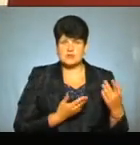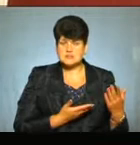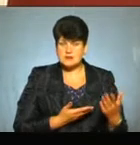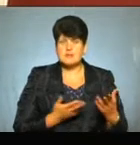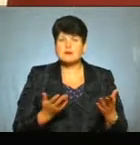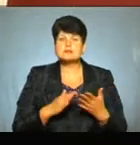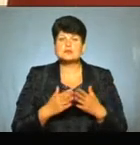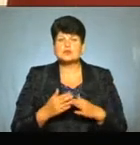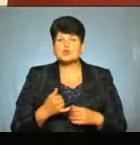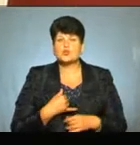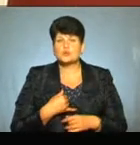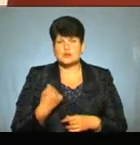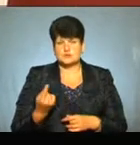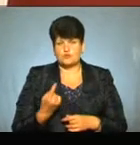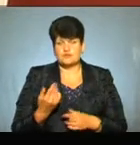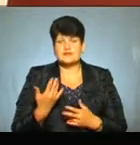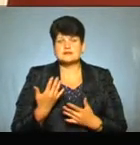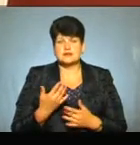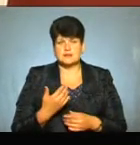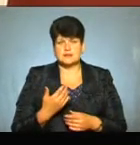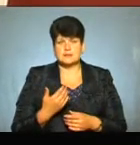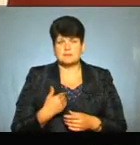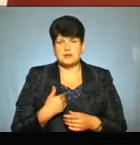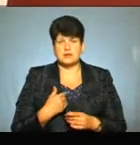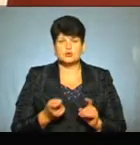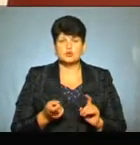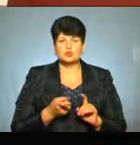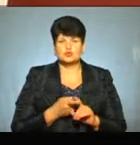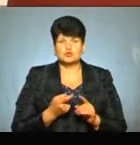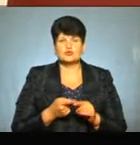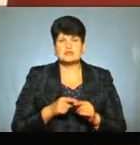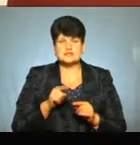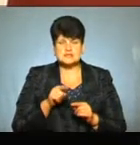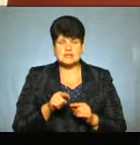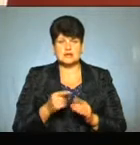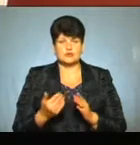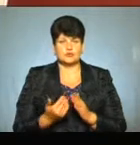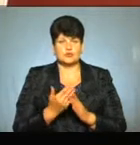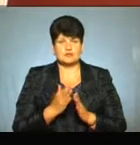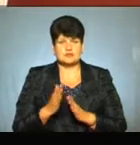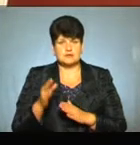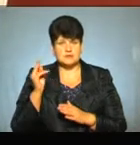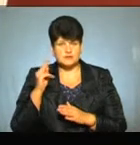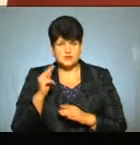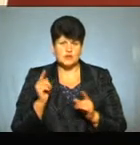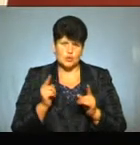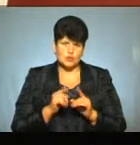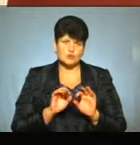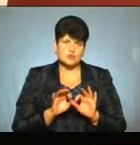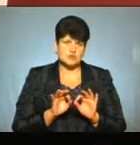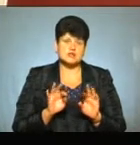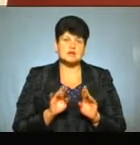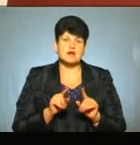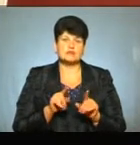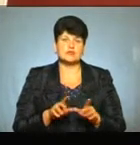областях. Скажіть, яка ситуація в нас в області, наскільки ми долучені до цієї інновативної системи навчання і коротко більше про неї